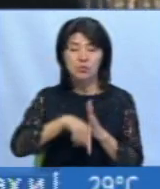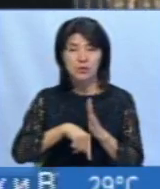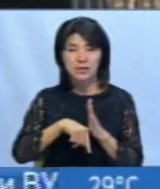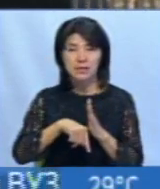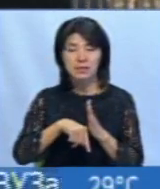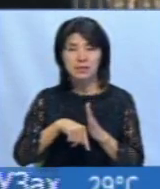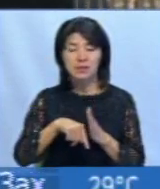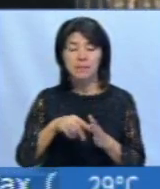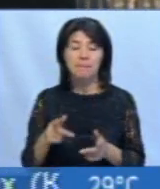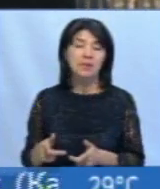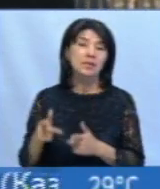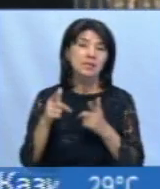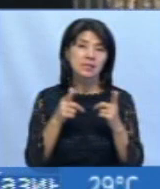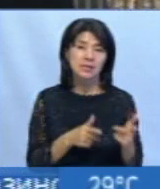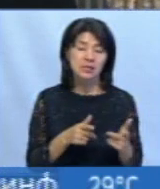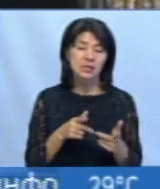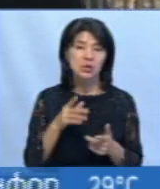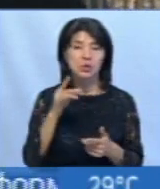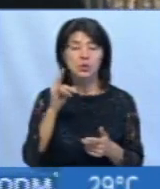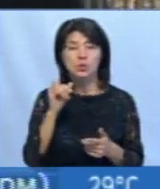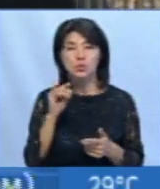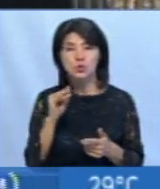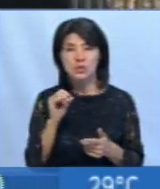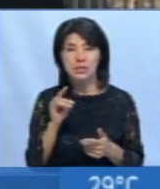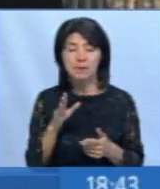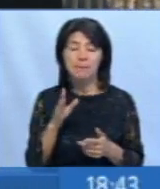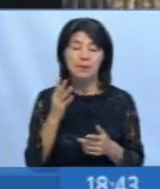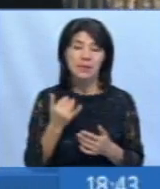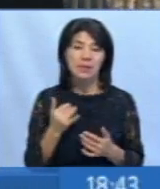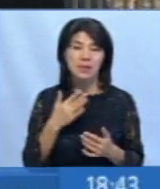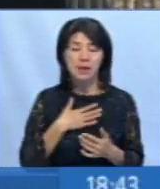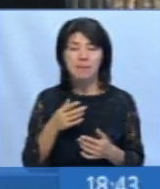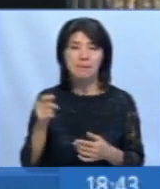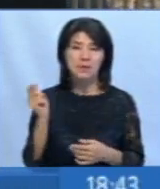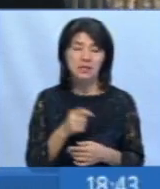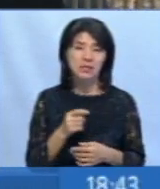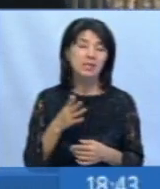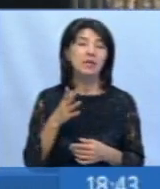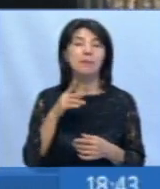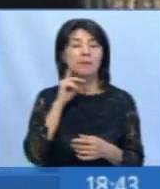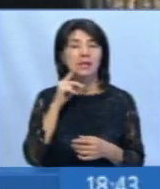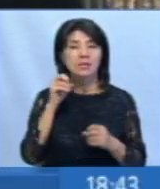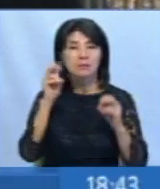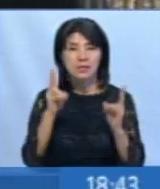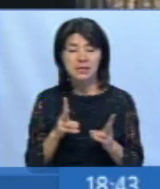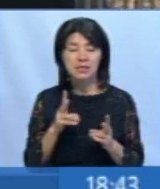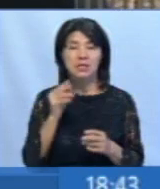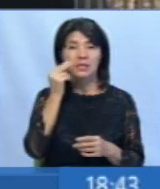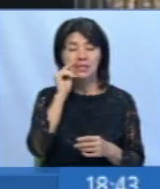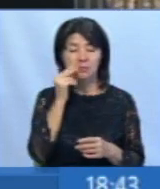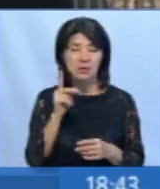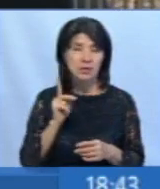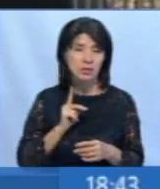нам переезжают молодые специалисты. На следующей неделе ждем с Чимкента переселенцев.